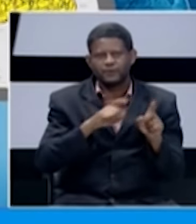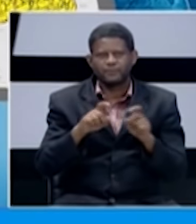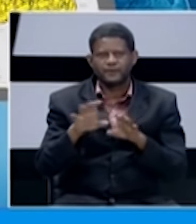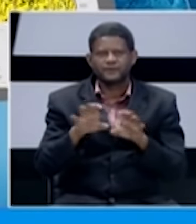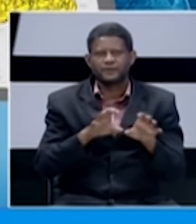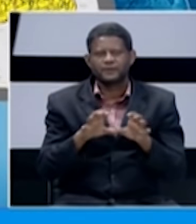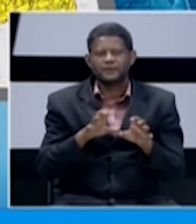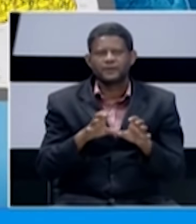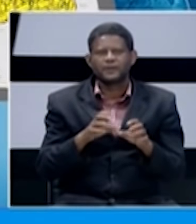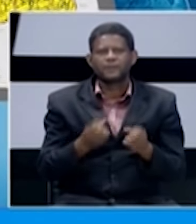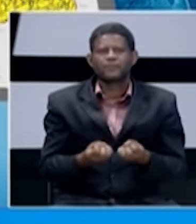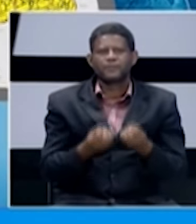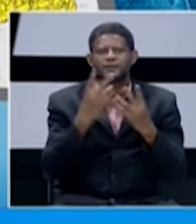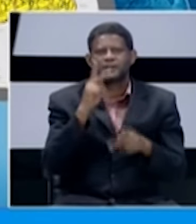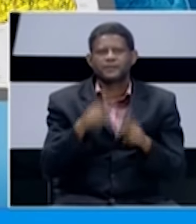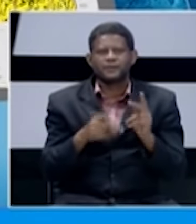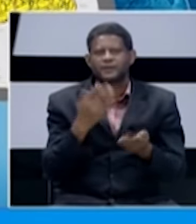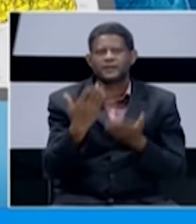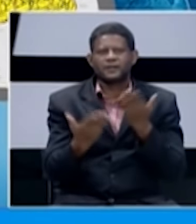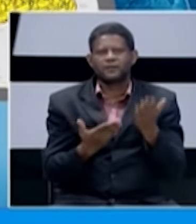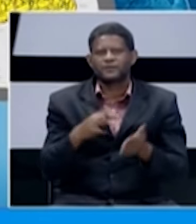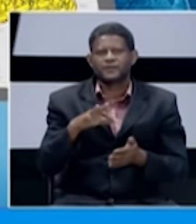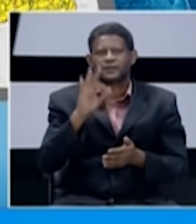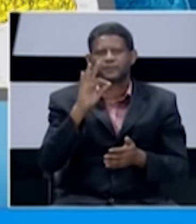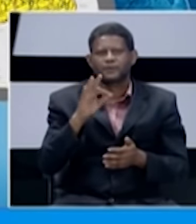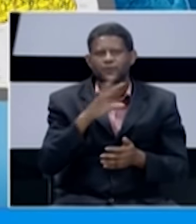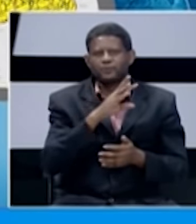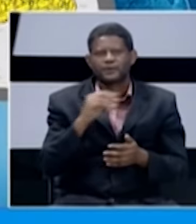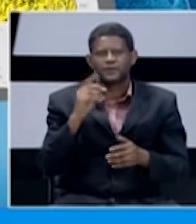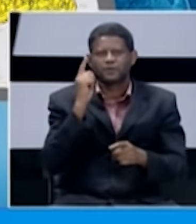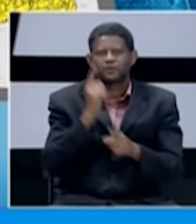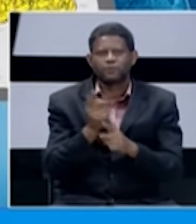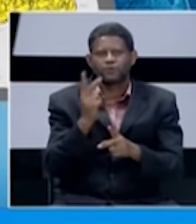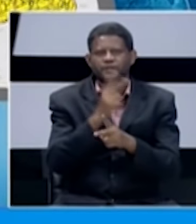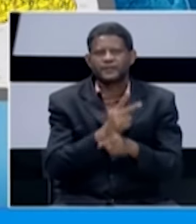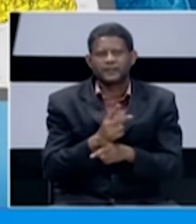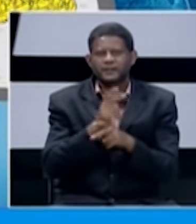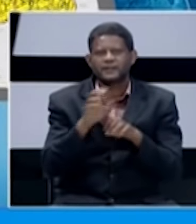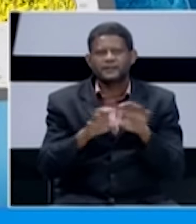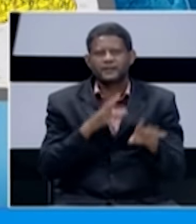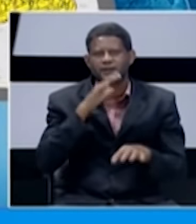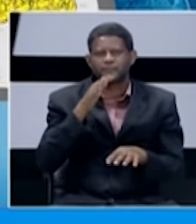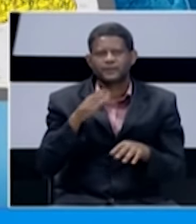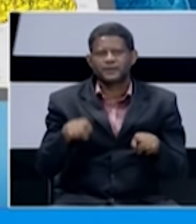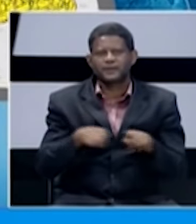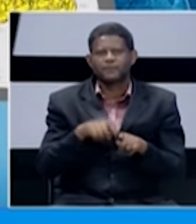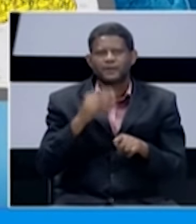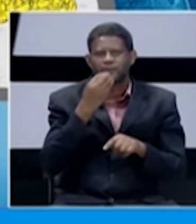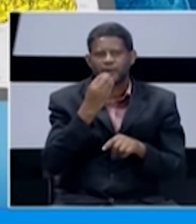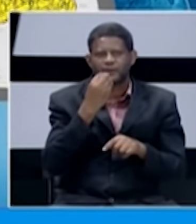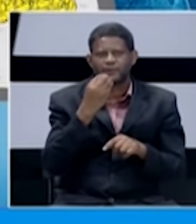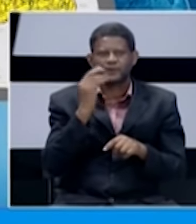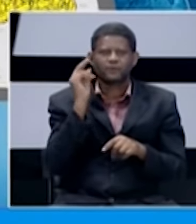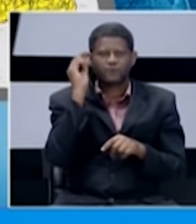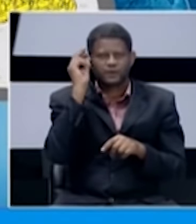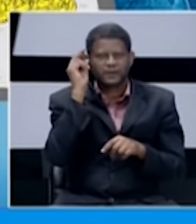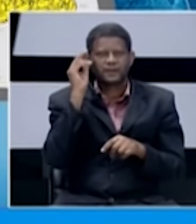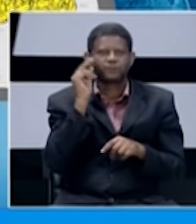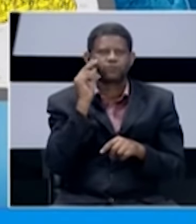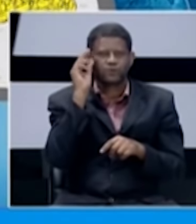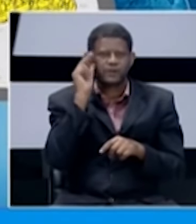ዝተገብረሎም ብበዝሒ ሕብረተሰብ ግልጋሎት ዝረኽበሎምን ግቡእ ጥንቃቐ ዘይገበሩን ከም ቤት ምግብን ሆቴላትን